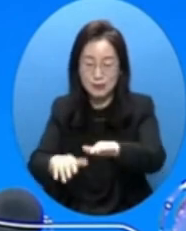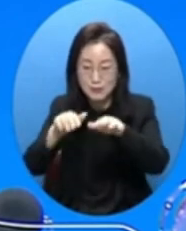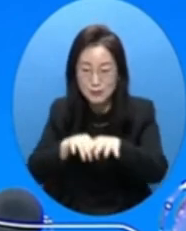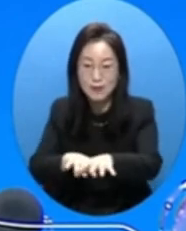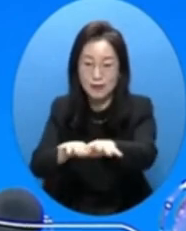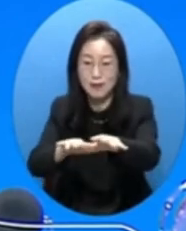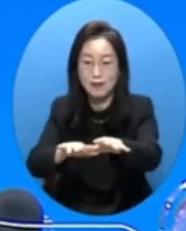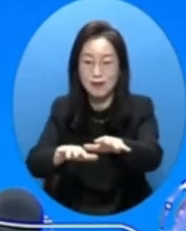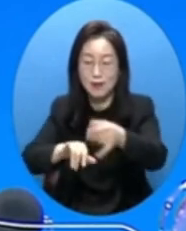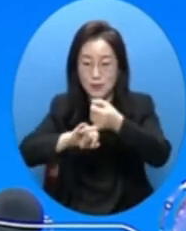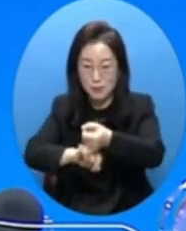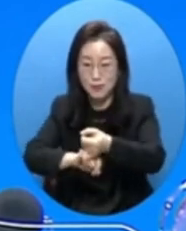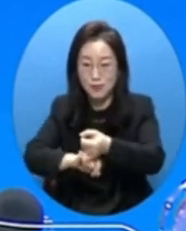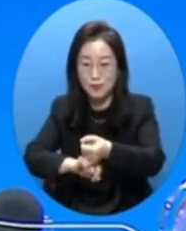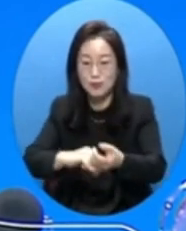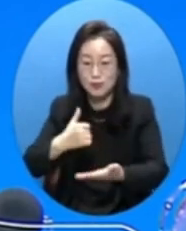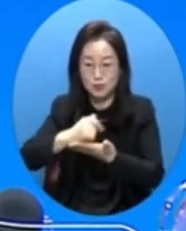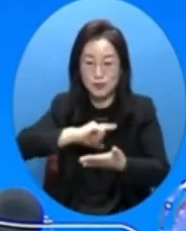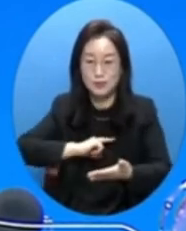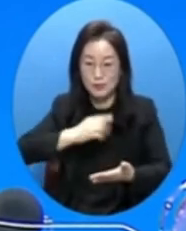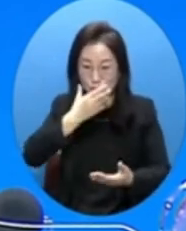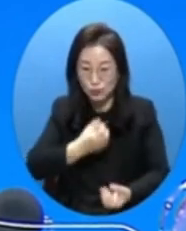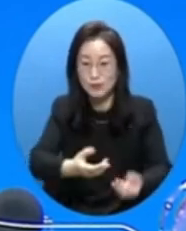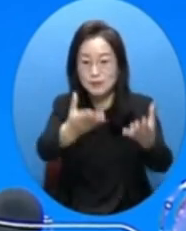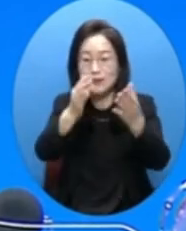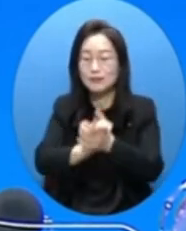전쟁 나가는 여러분 모두 되기를 주님의 이름으로